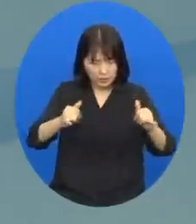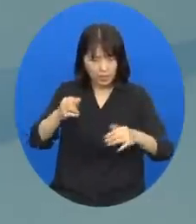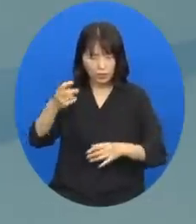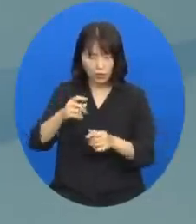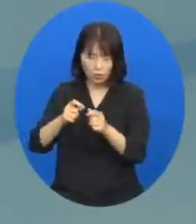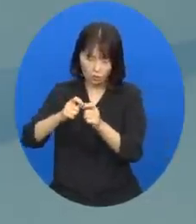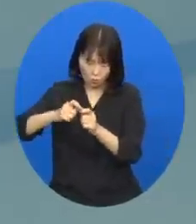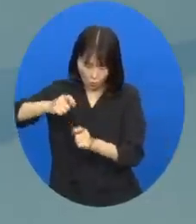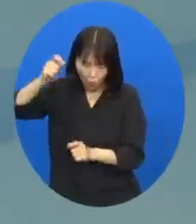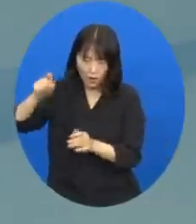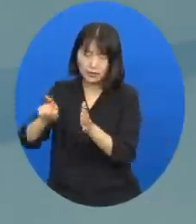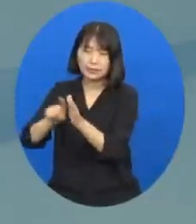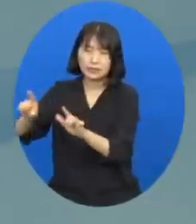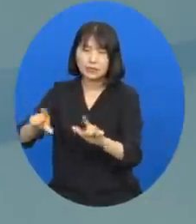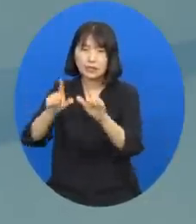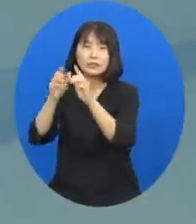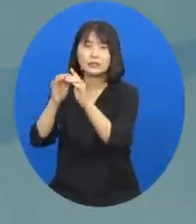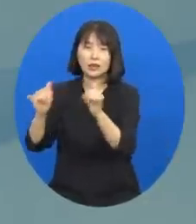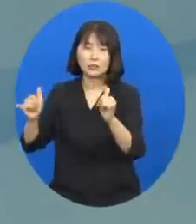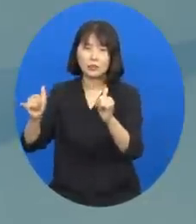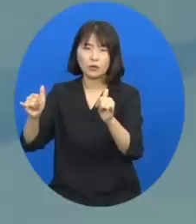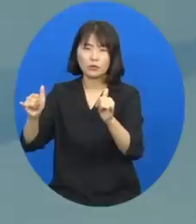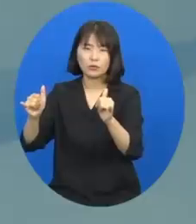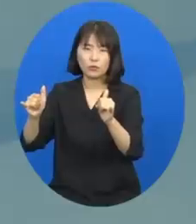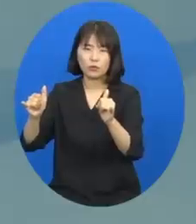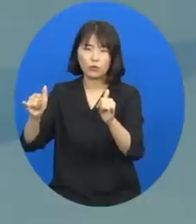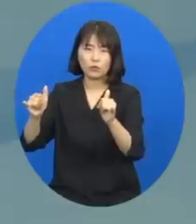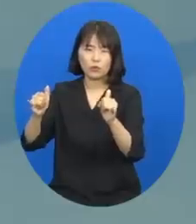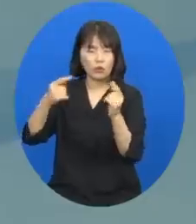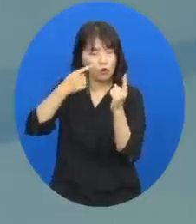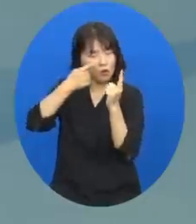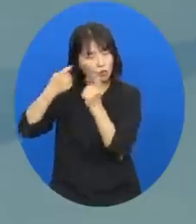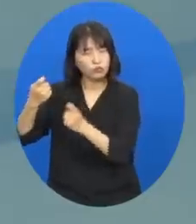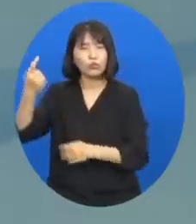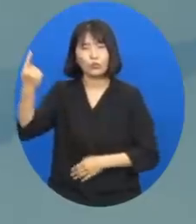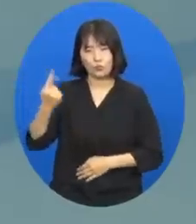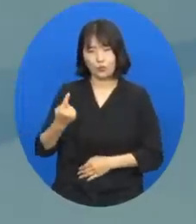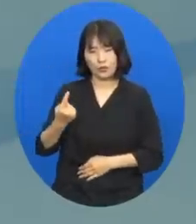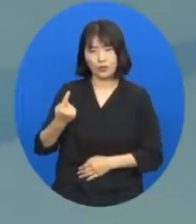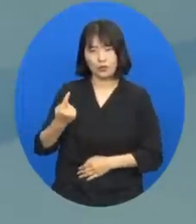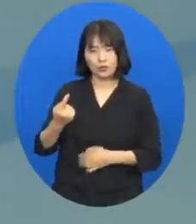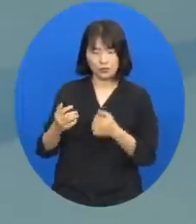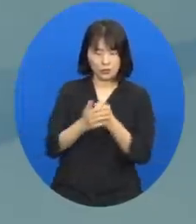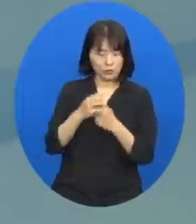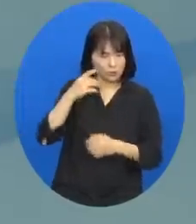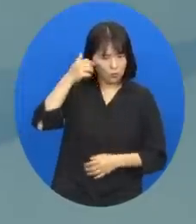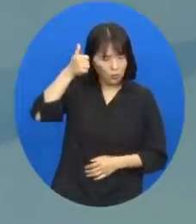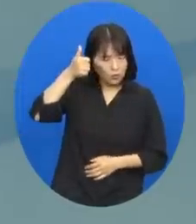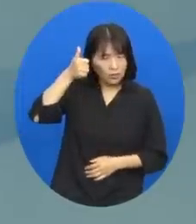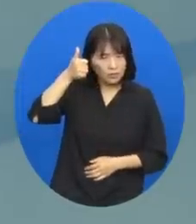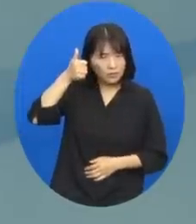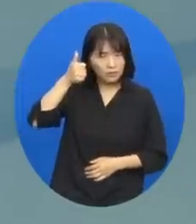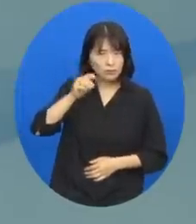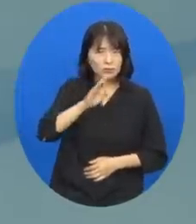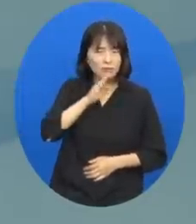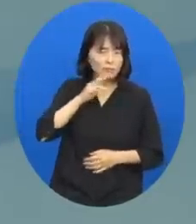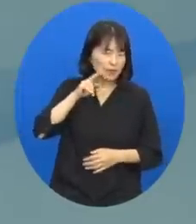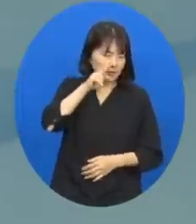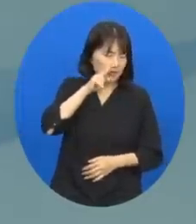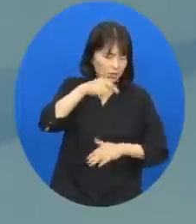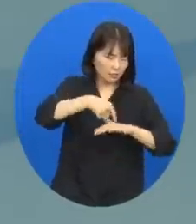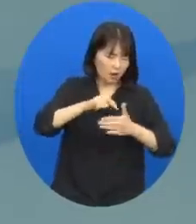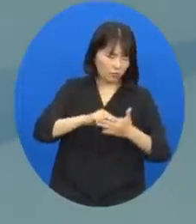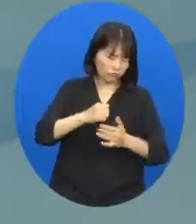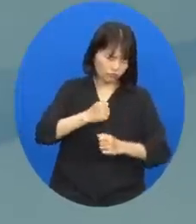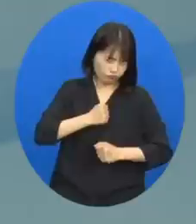그런 여기 올 수 있다는 거예요 그러니까 우리 목회자들도 이식 있음을 정말 주의해야 합니다 또한